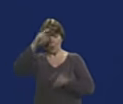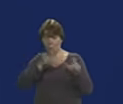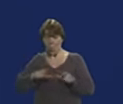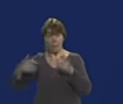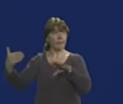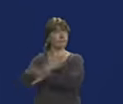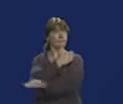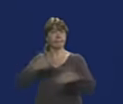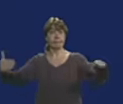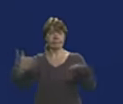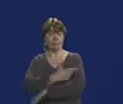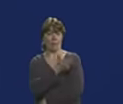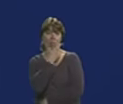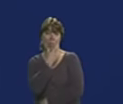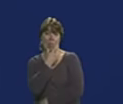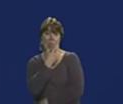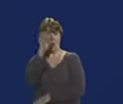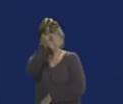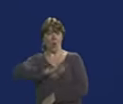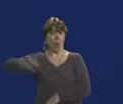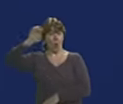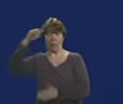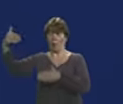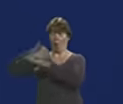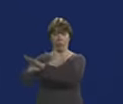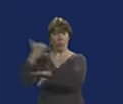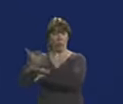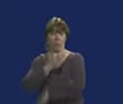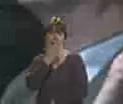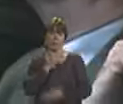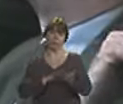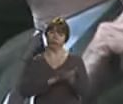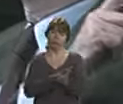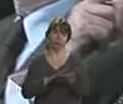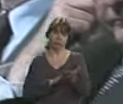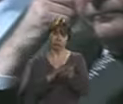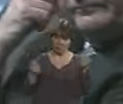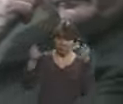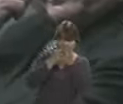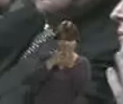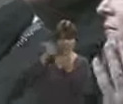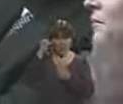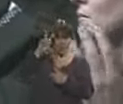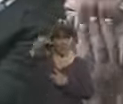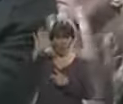peut rentrer en Europe parce que l'Europe est devenue une passoire. Ce n'est pas l'idéal humaniste européen.